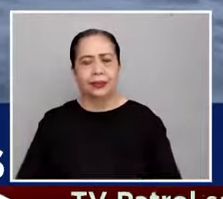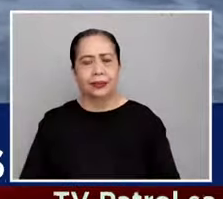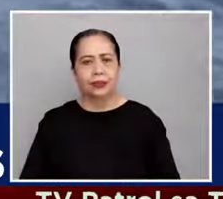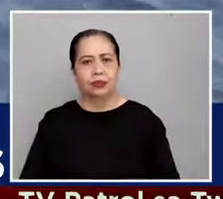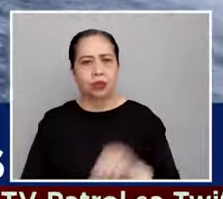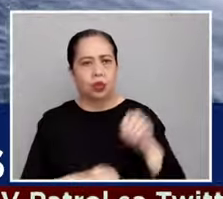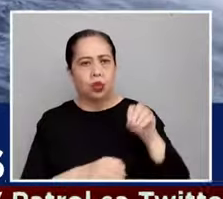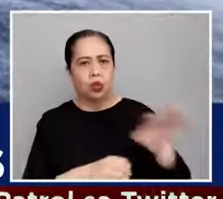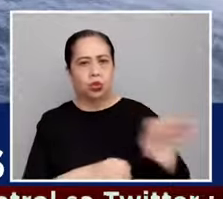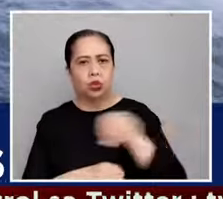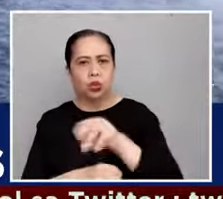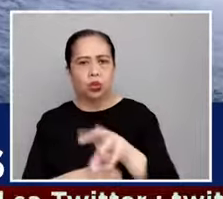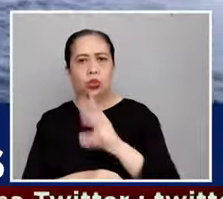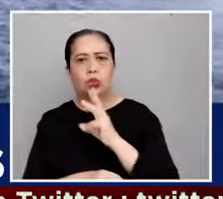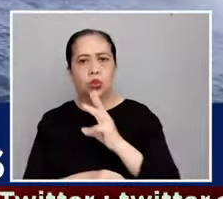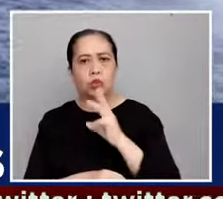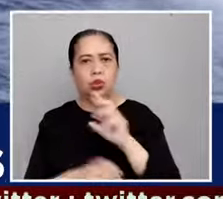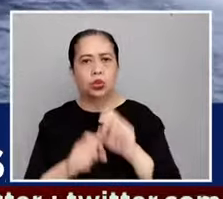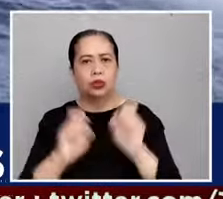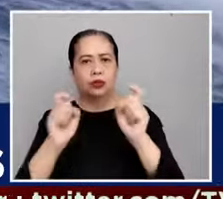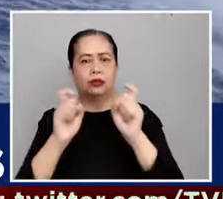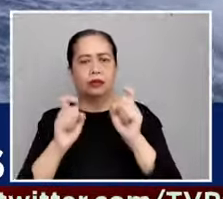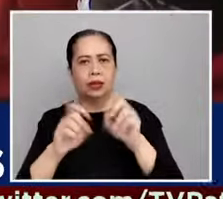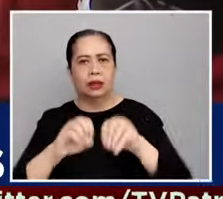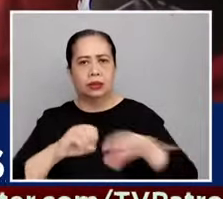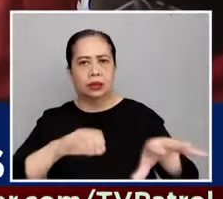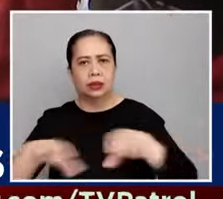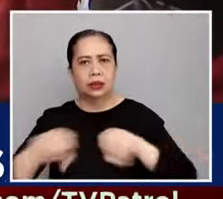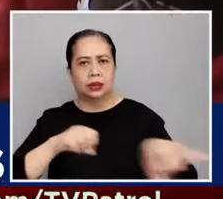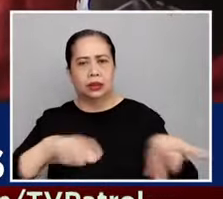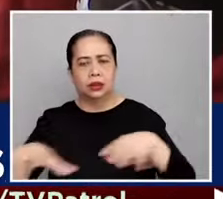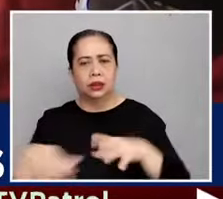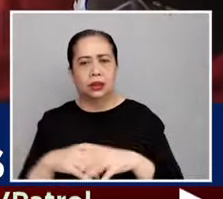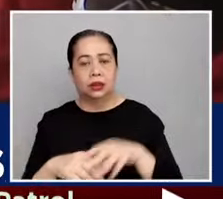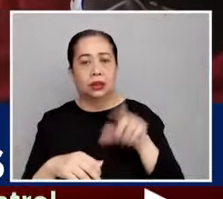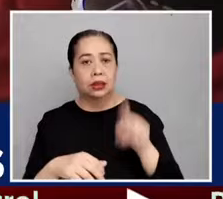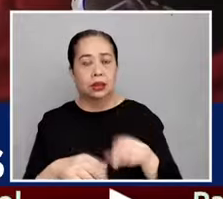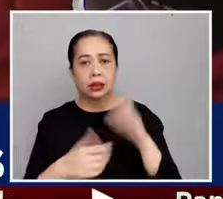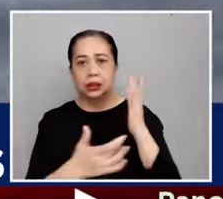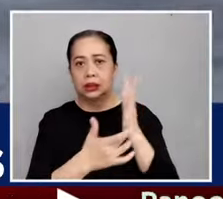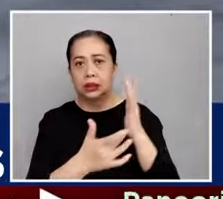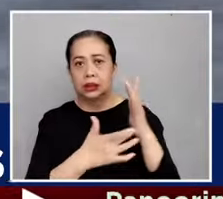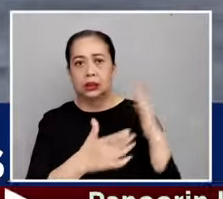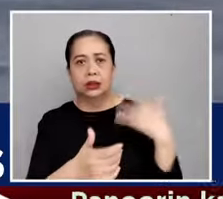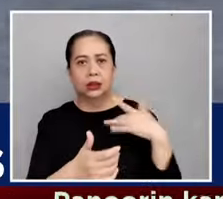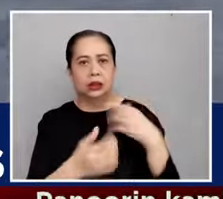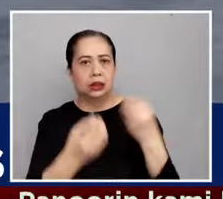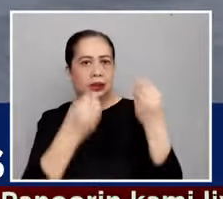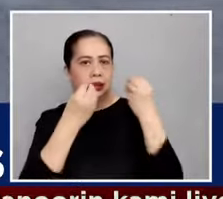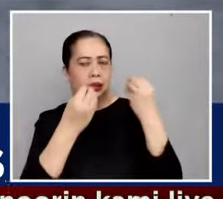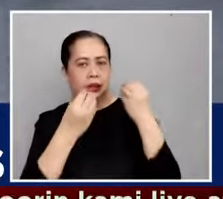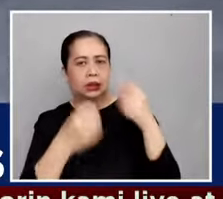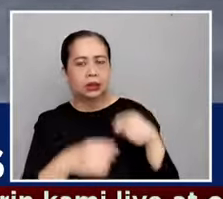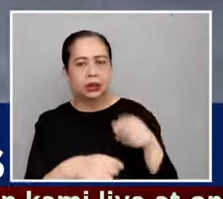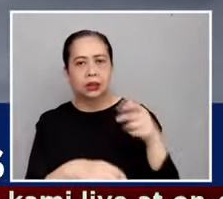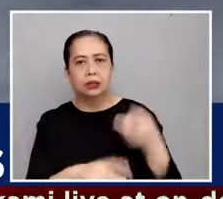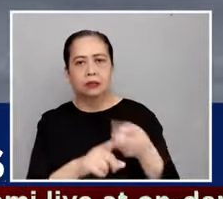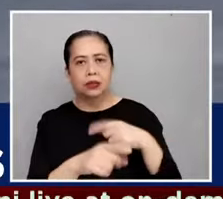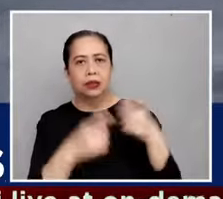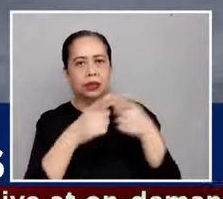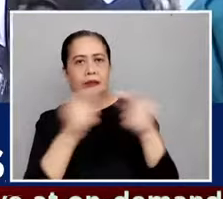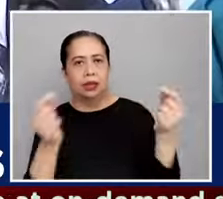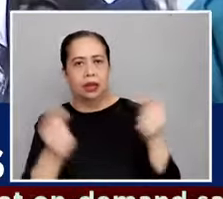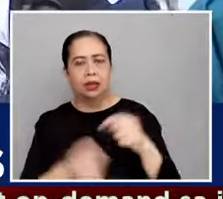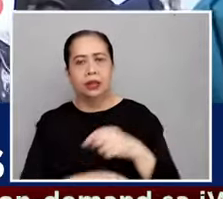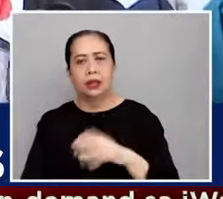Binobomba na rin ng tubig ang langis para mabilis itong maghiwa-hiwalay. Ang naturang teknik ay itinuro ng Disaster Relief Team ng Japan Coast